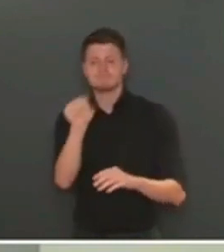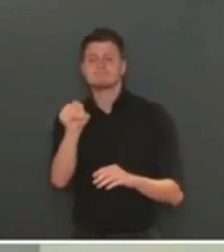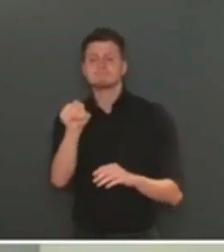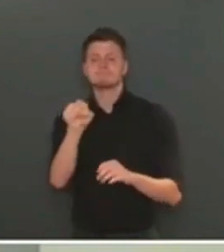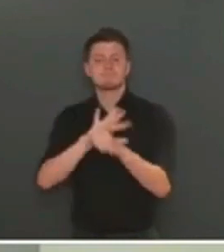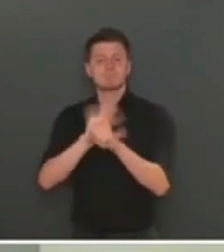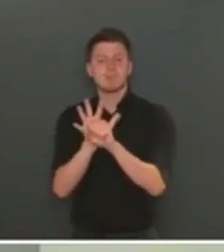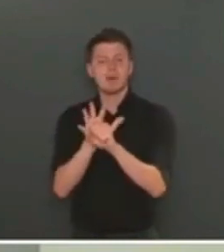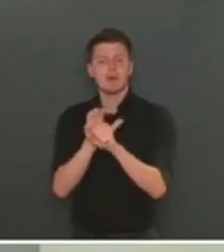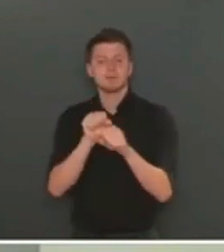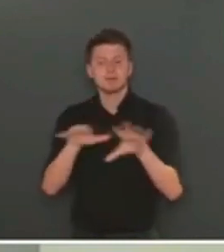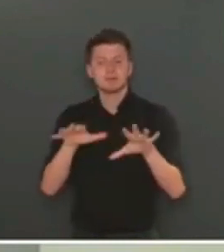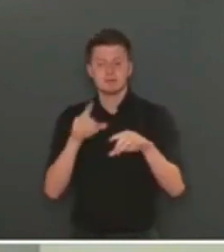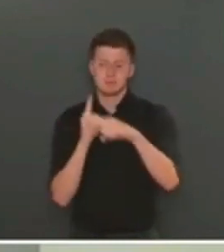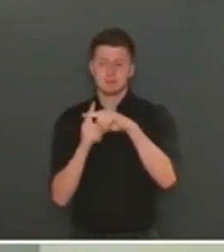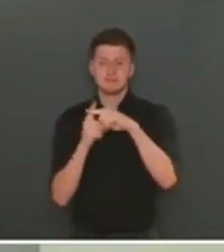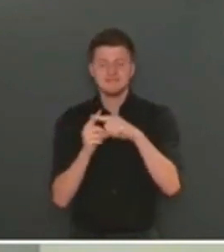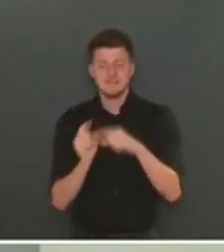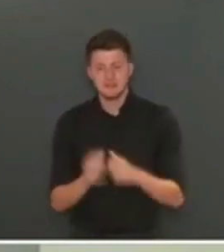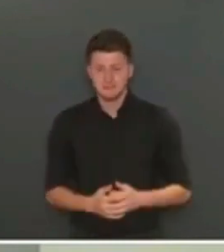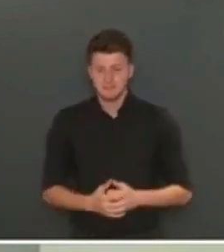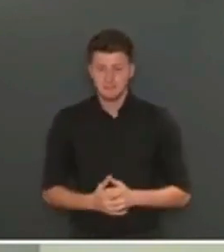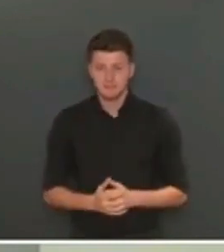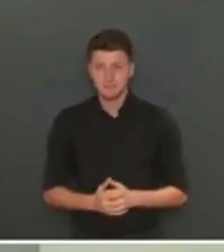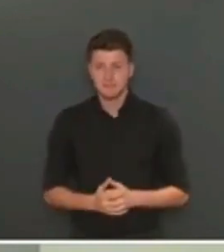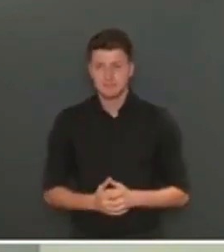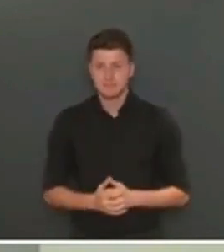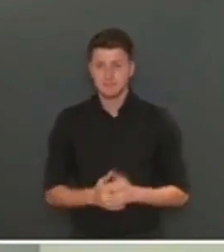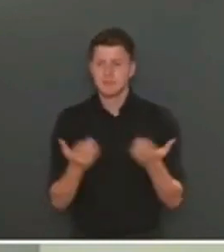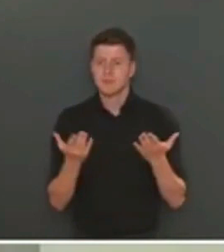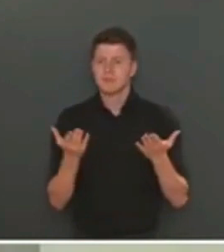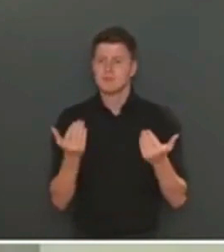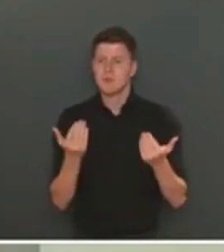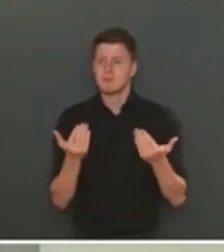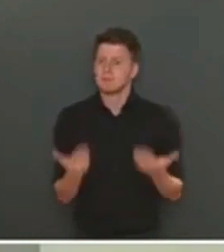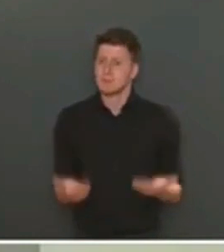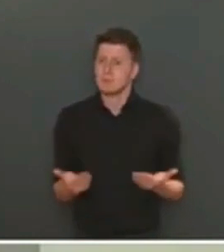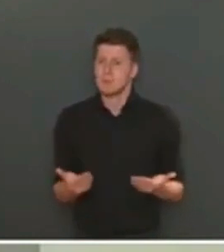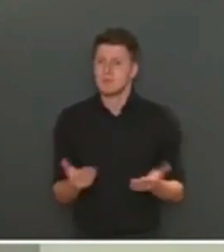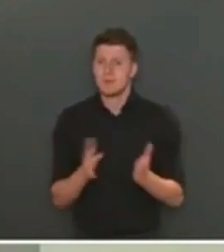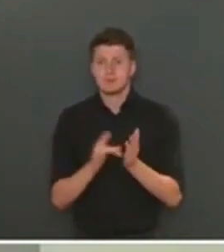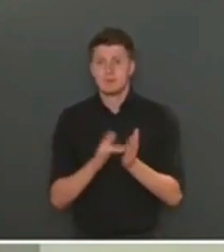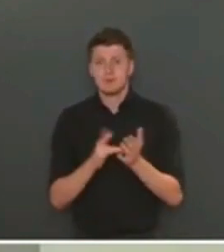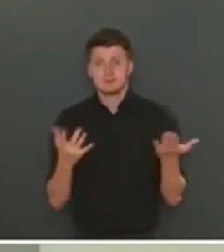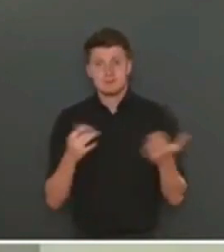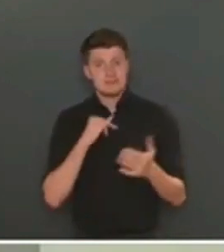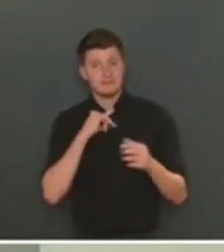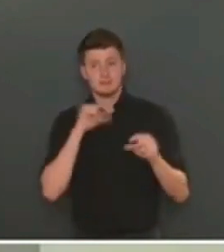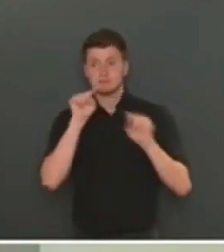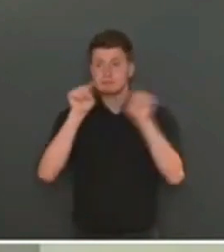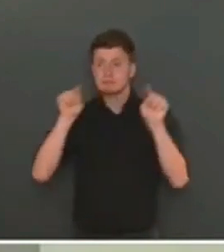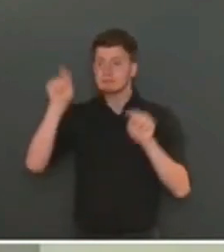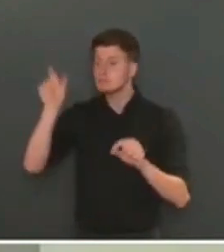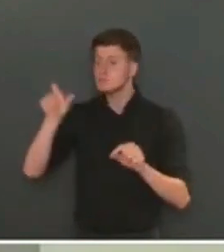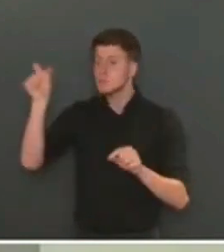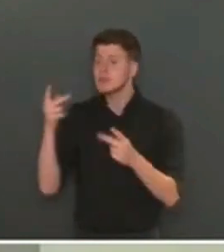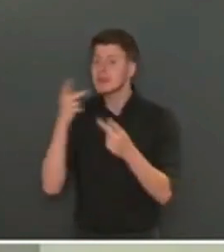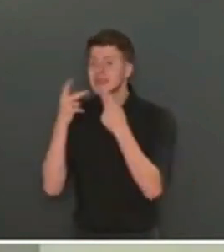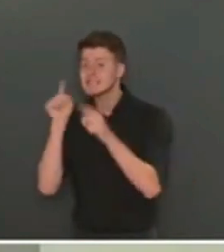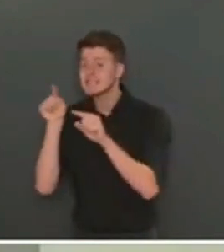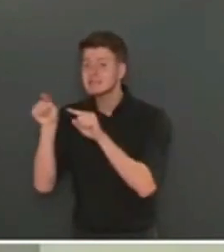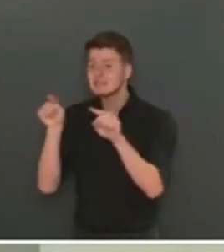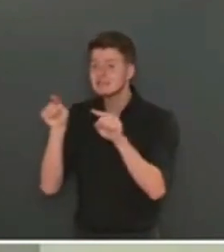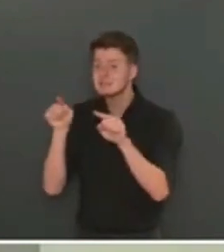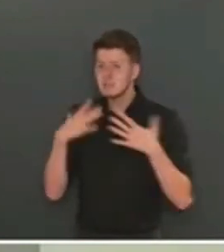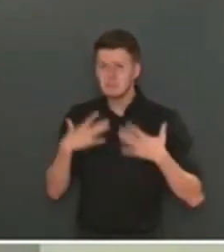والواحد يخرج ما يقلسش كتر بنص ساعة ولا يدخل غير واحد ومعهم الولد الصغير ولا البنية الصغيرة دروك اللي لقاتلك يعني